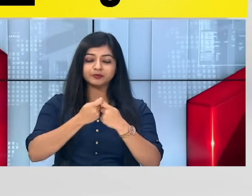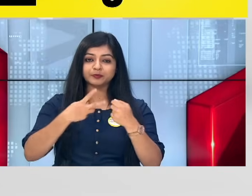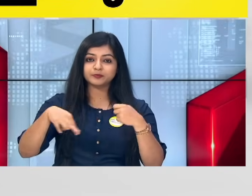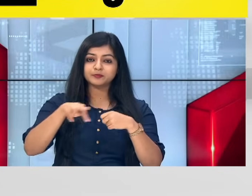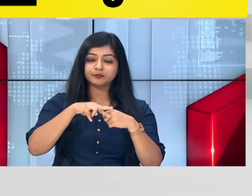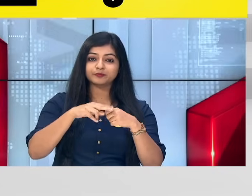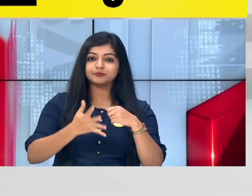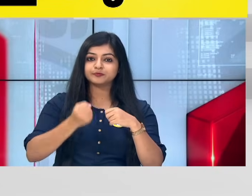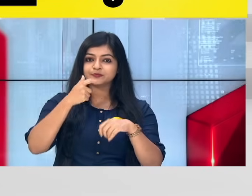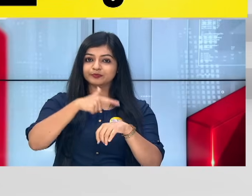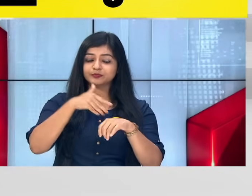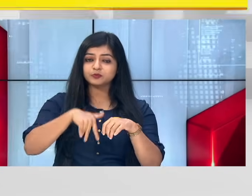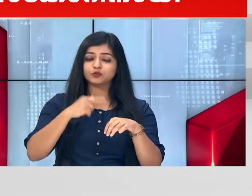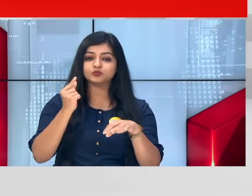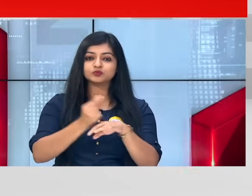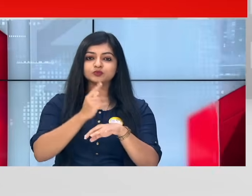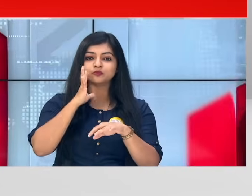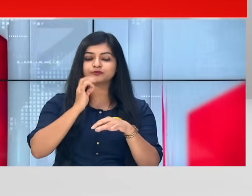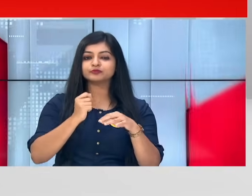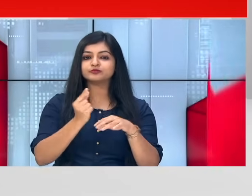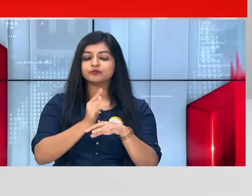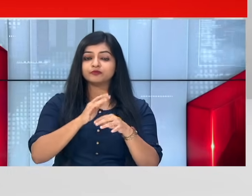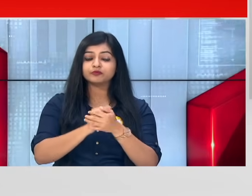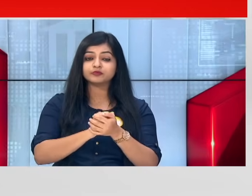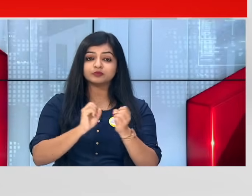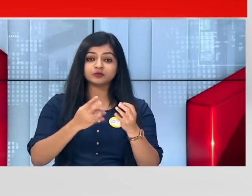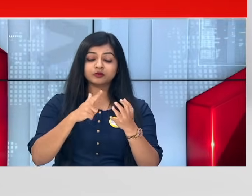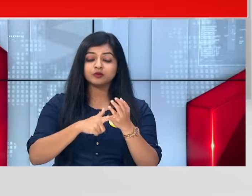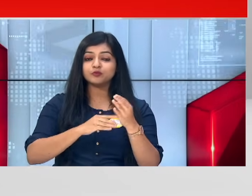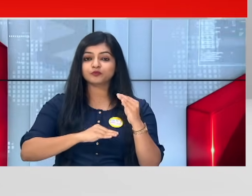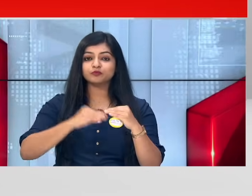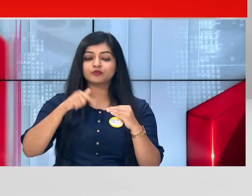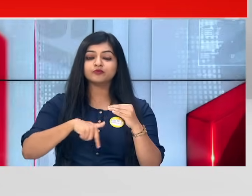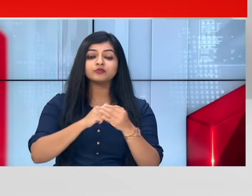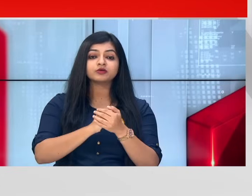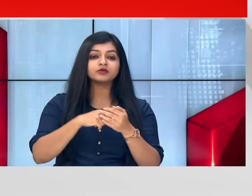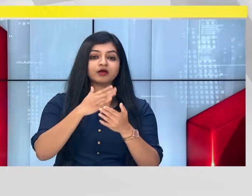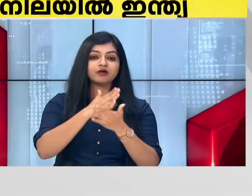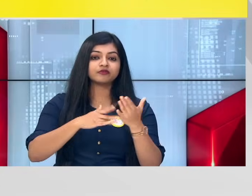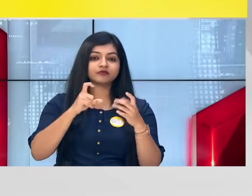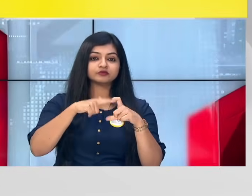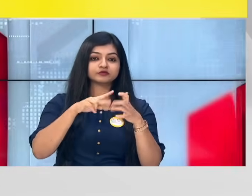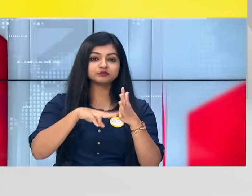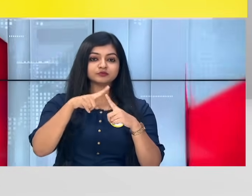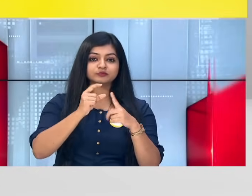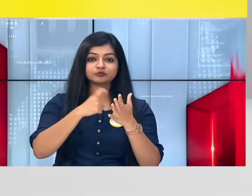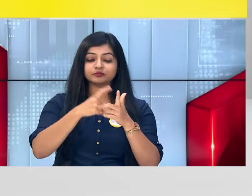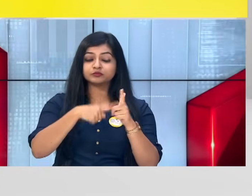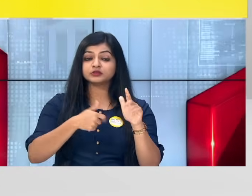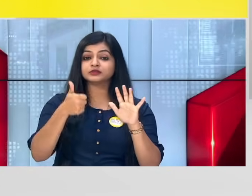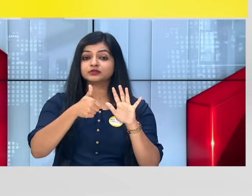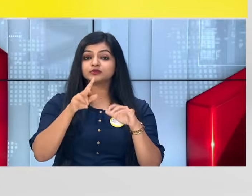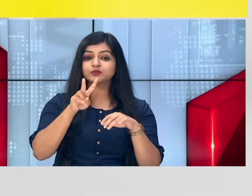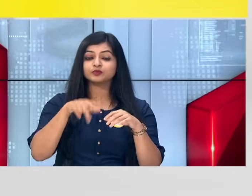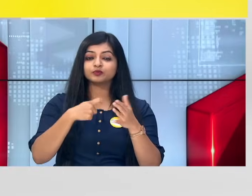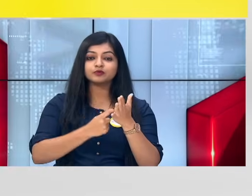ആ വരവ് കൃത്യമായി വിനിയോഗിച്ചു. അരങ്ങേറ്റത്തിൽ വെടിക്കെട്ട് അർദ്ധ സെഞ്ചുറിയുമായിട്ടാണ് സർഫ്രാസ് വരവറിയിച്ചത്. 62 റൺസാണ്